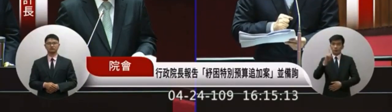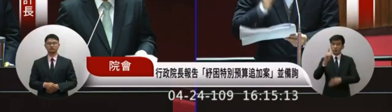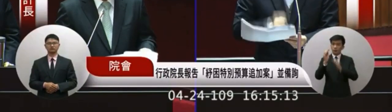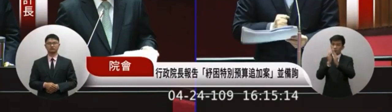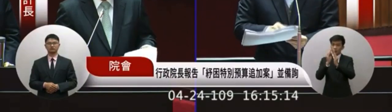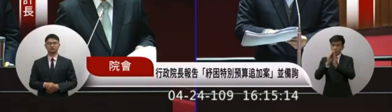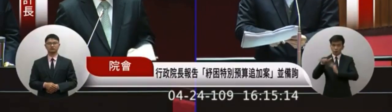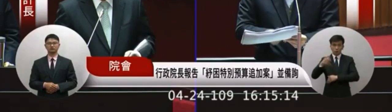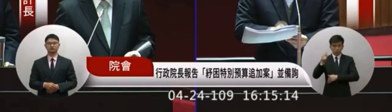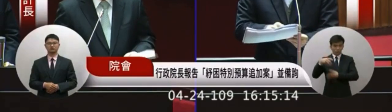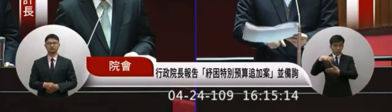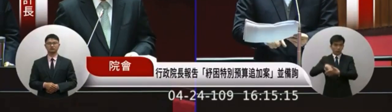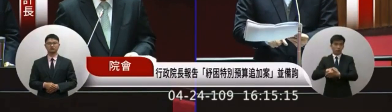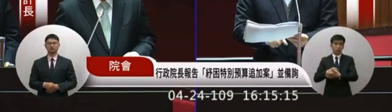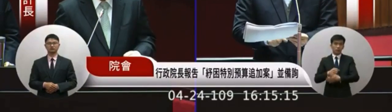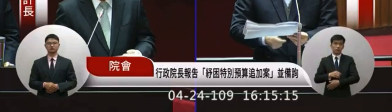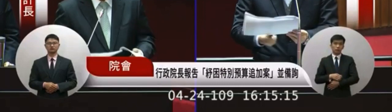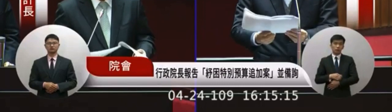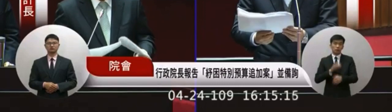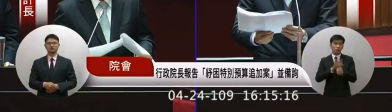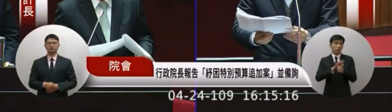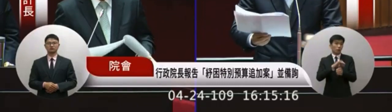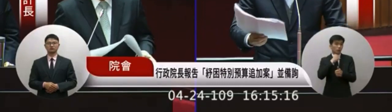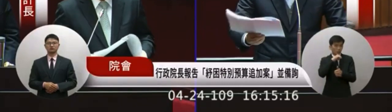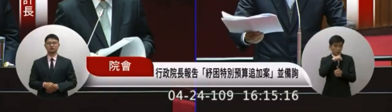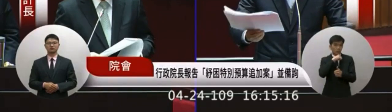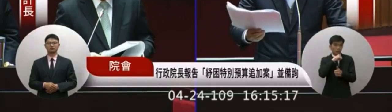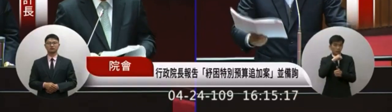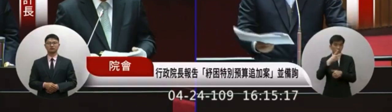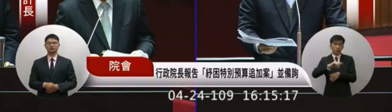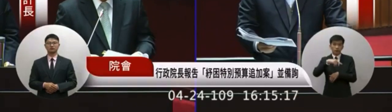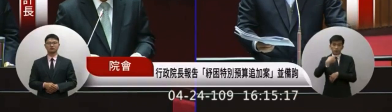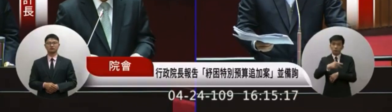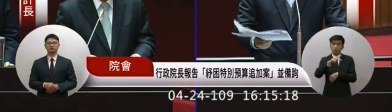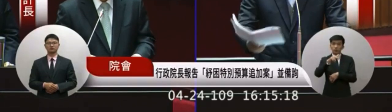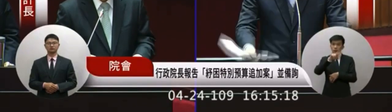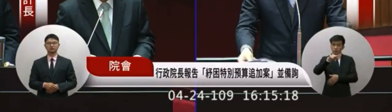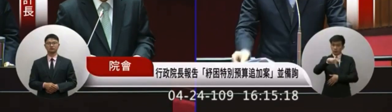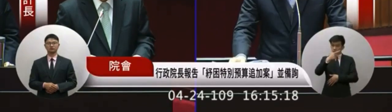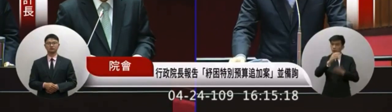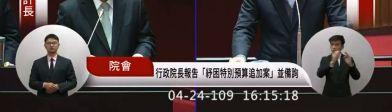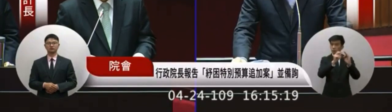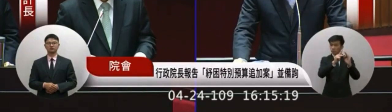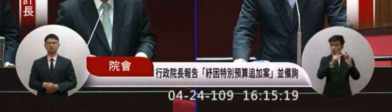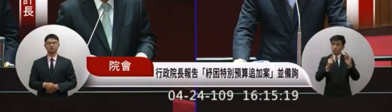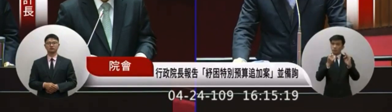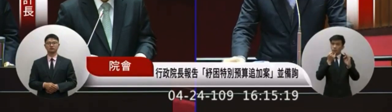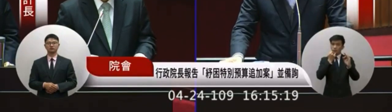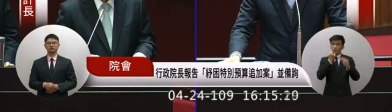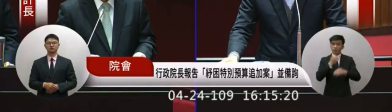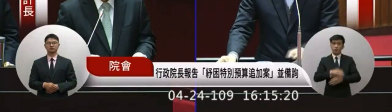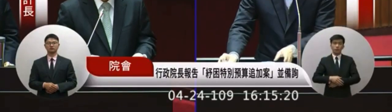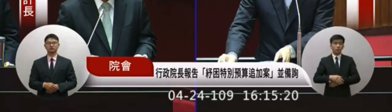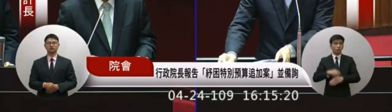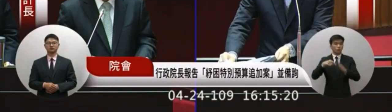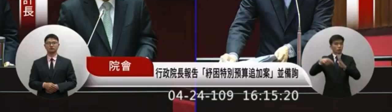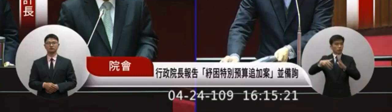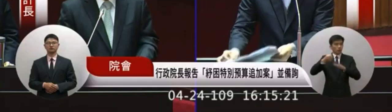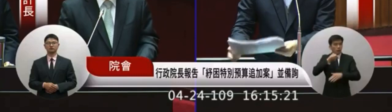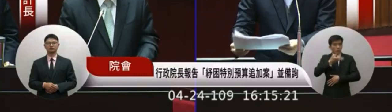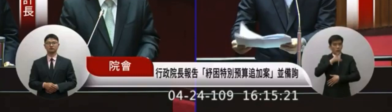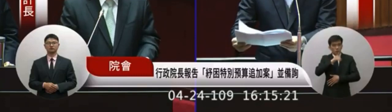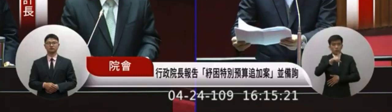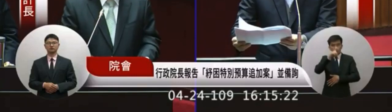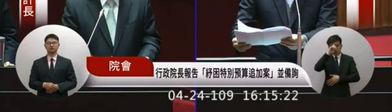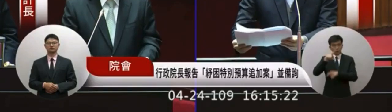1兆500里面要救台湾里面，接着就是7000亿的贷款额度。那院长提到希望全面协助企业